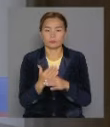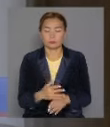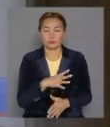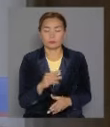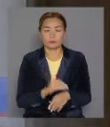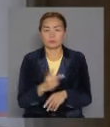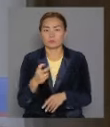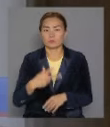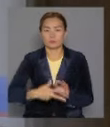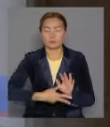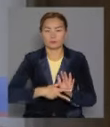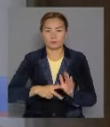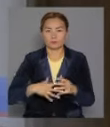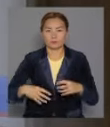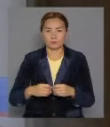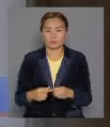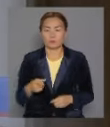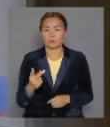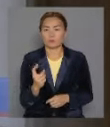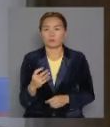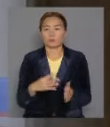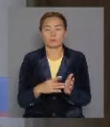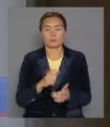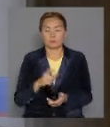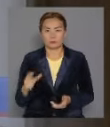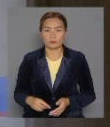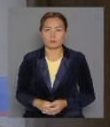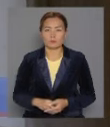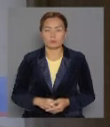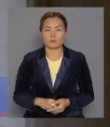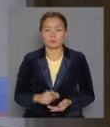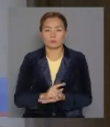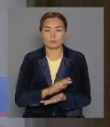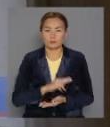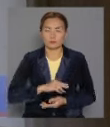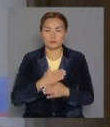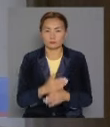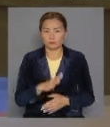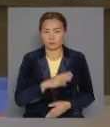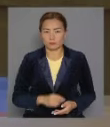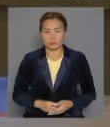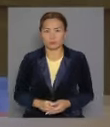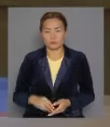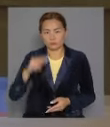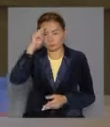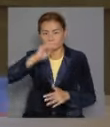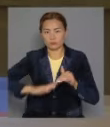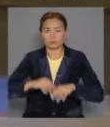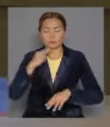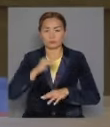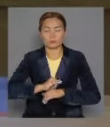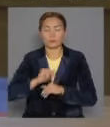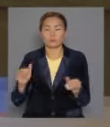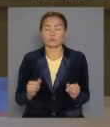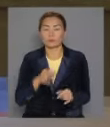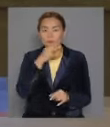және 238 отбасындағы 1109 адамға шартсыз ақшалай көмек төленді. Білім саласында сапаны қамтамасыз